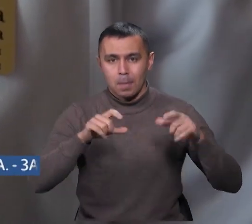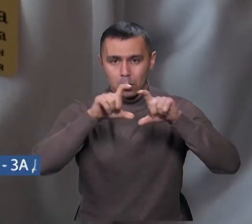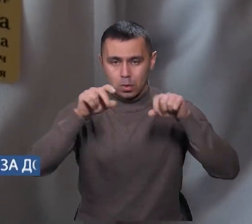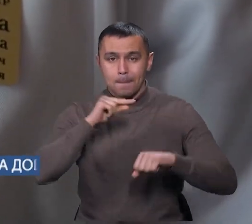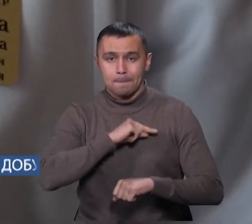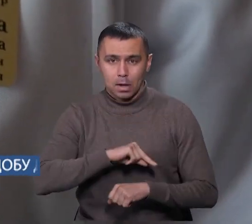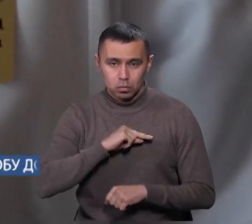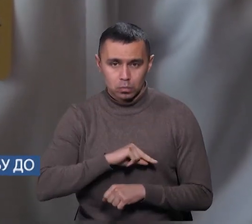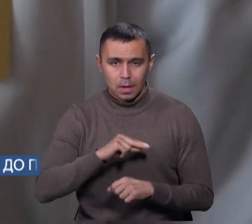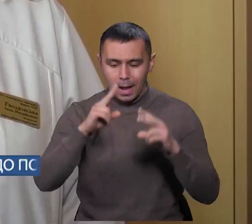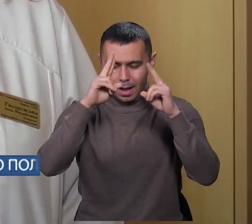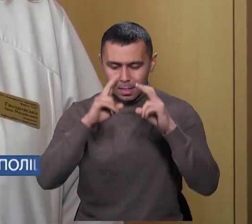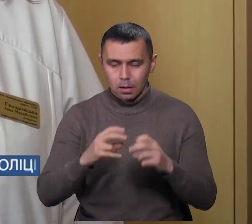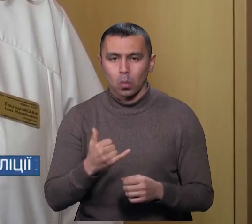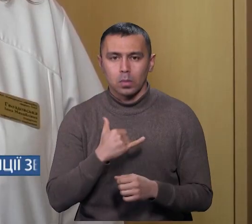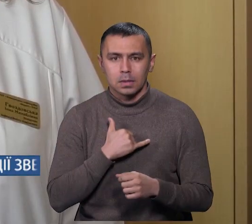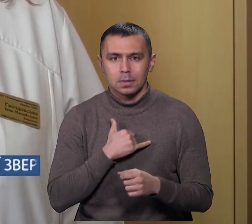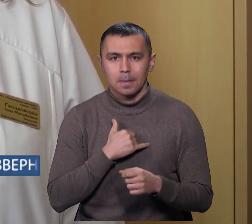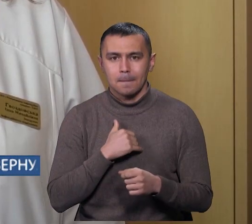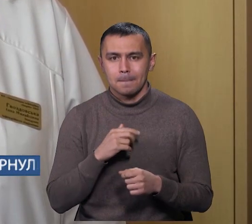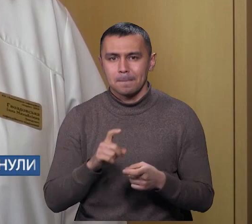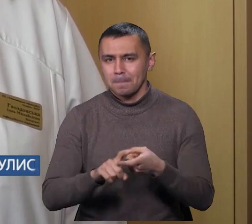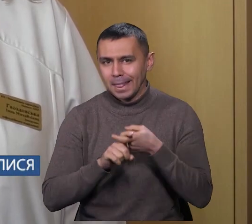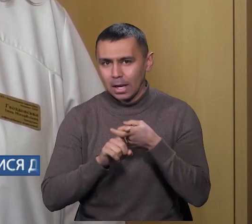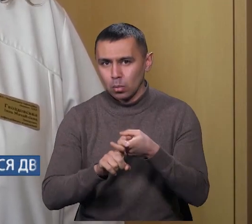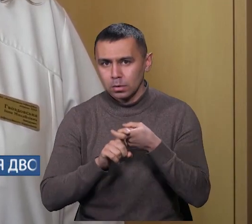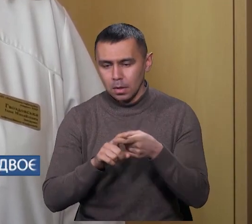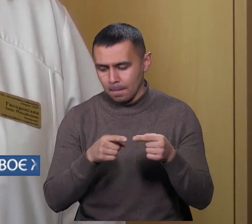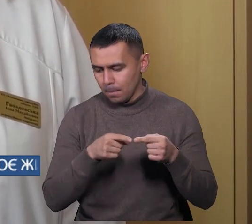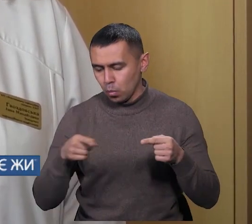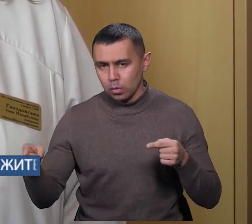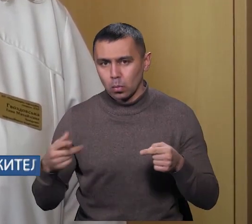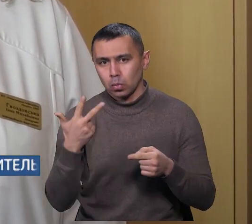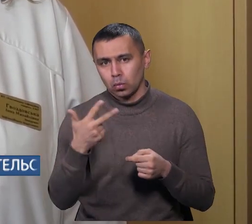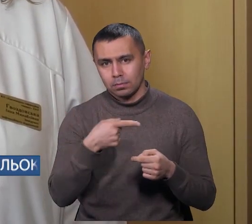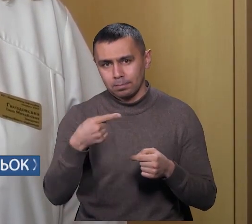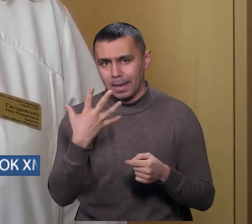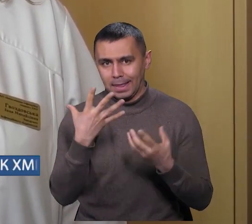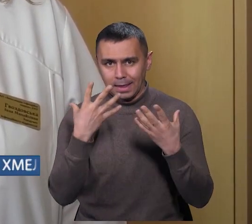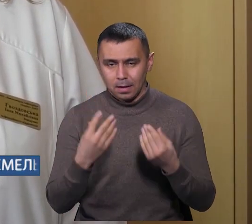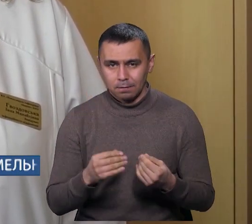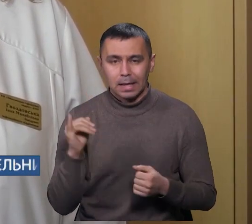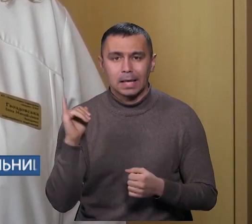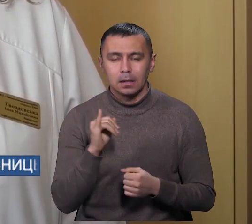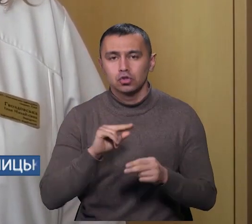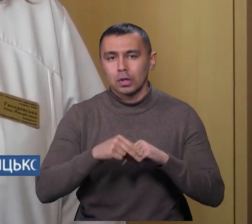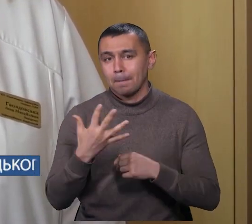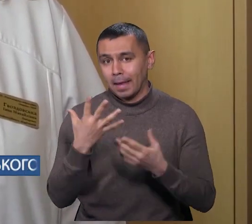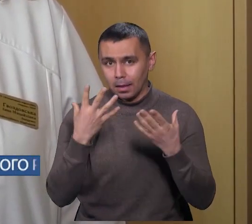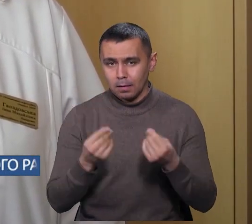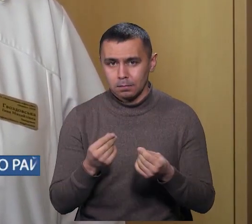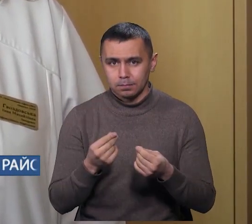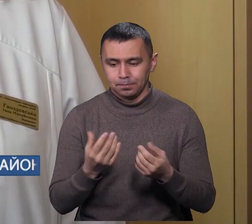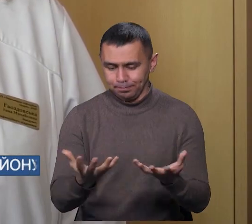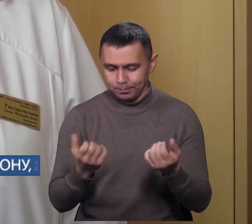цим аналізом. У нас бактеріологічні посіви протягом 3-5 днів, і через 5 днів